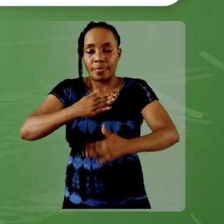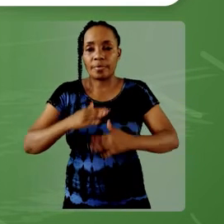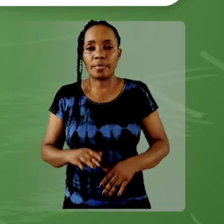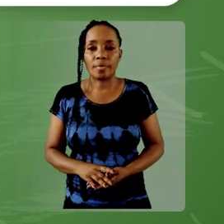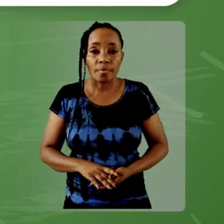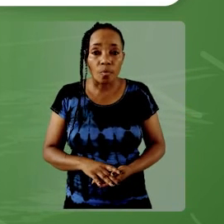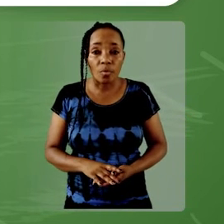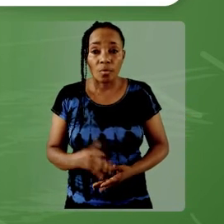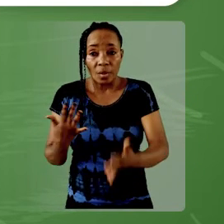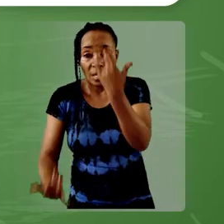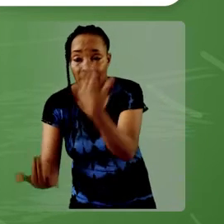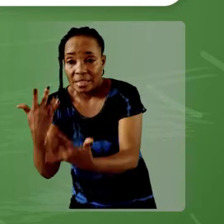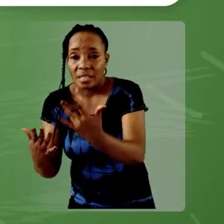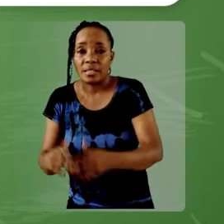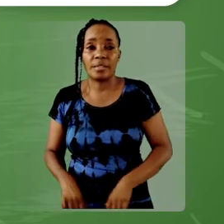provoquent des incendies,